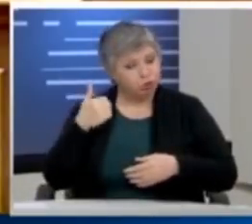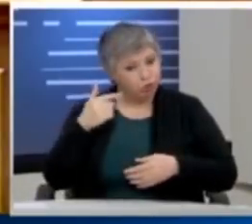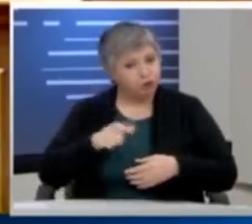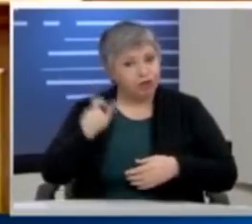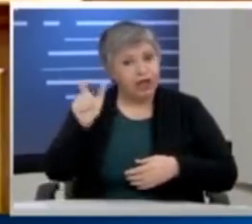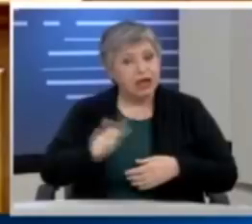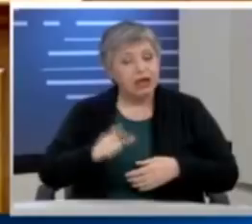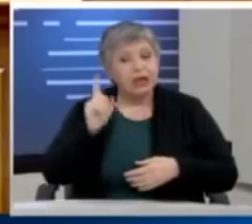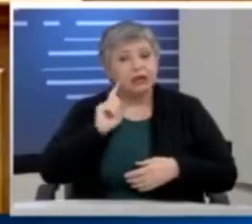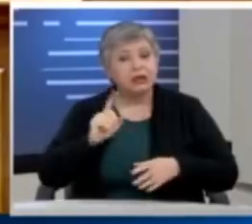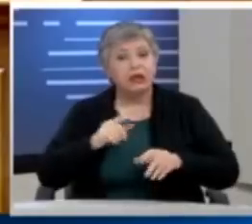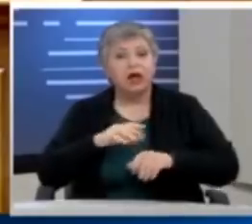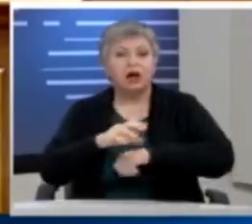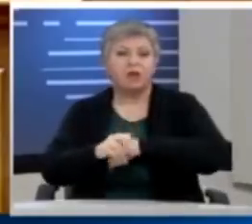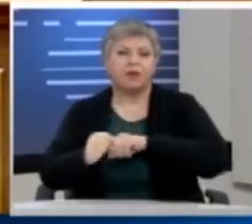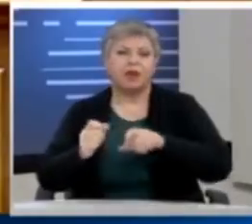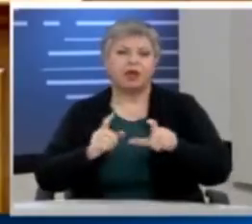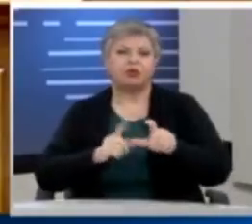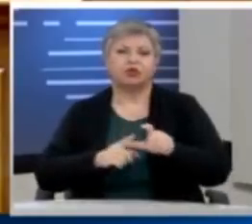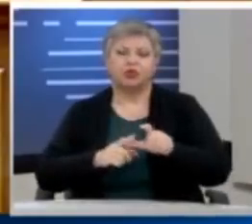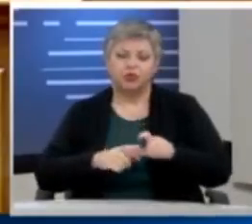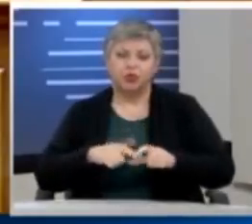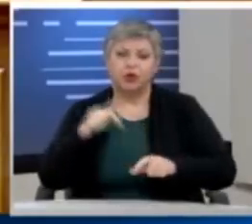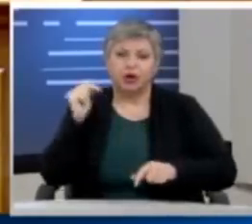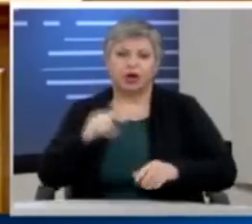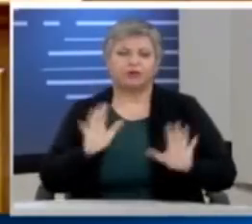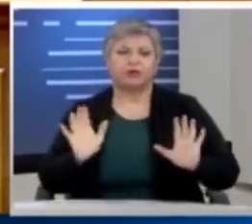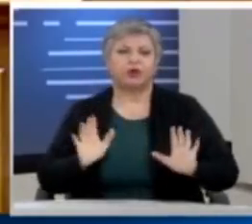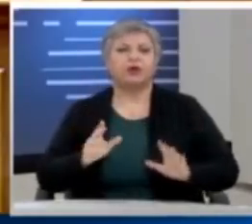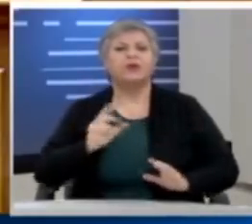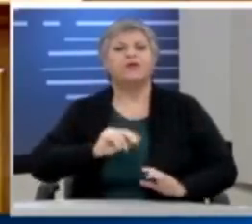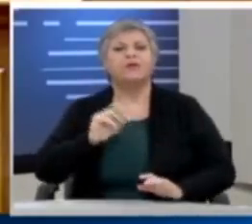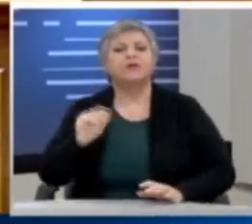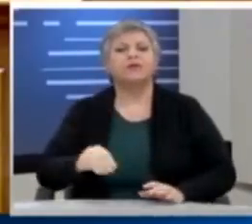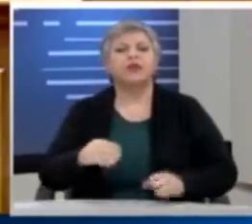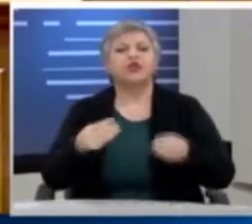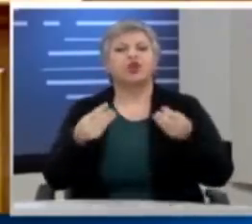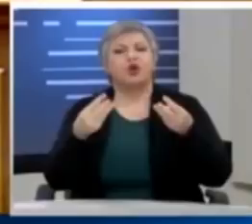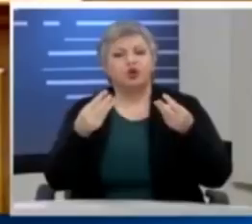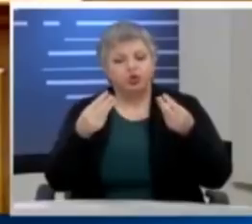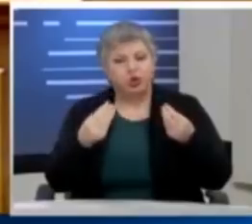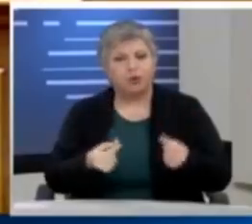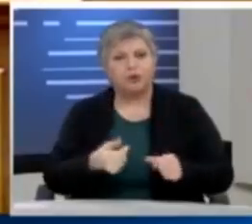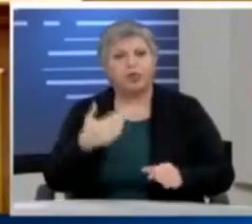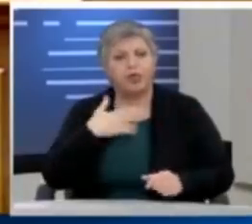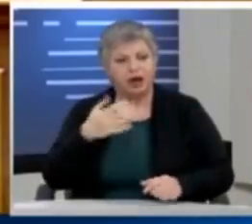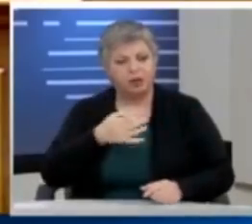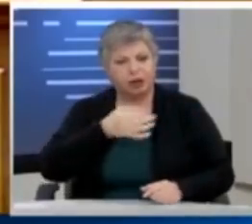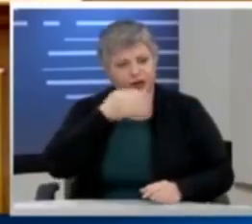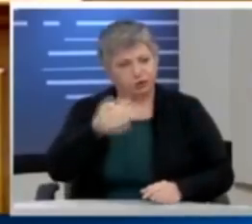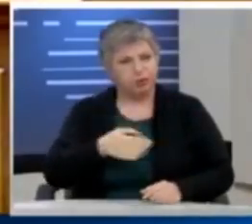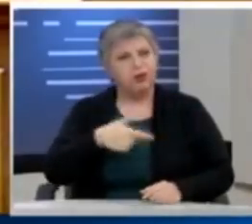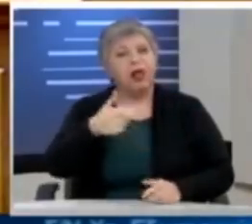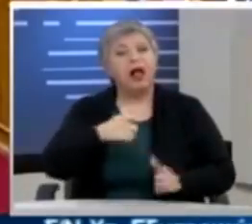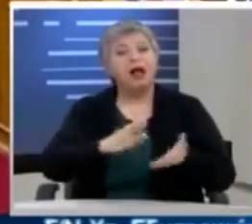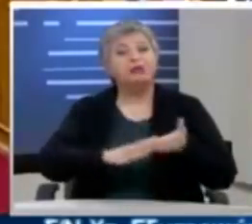την υπογραμμίσουμε για άλλη μια φορά και στη σημερινή σύσκεψη, αλλά και δημόσια στον ελληνικό λαό. Σας το καταθέτω για